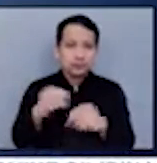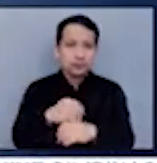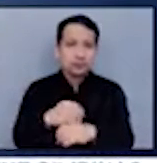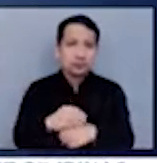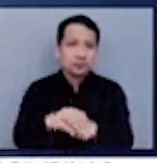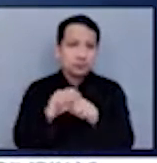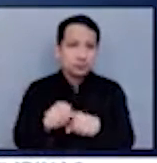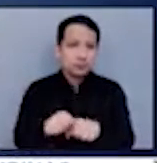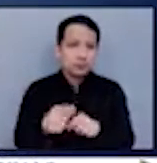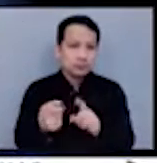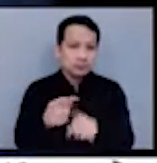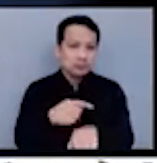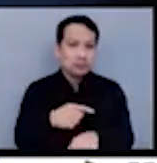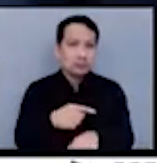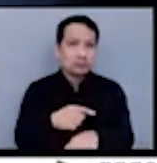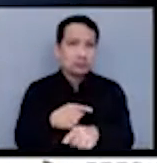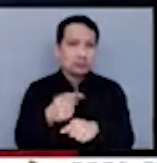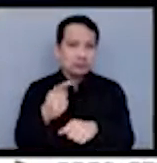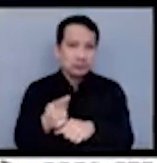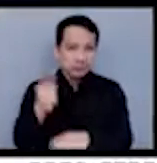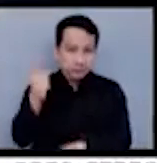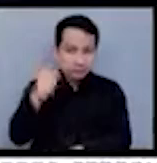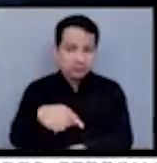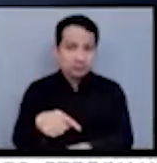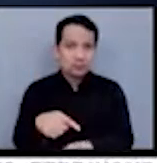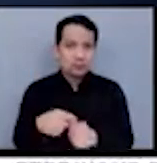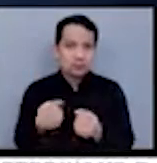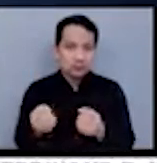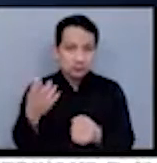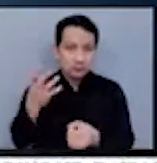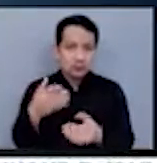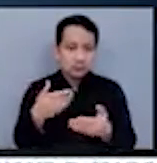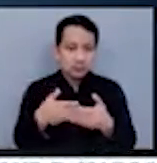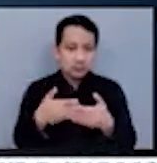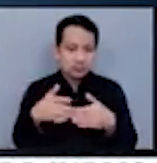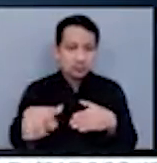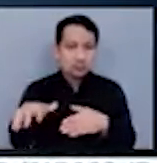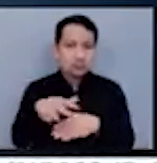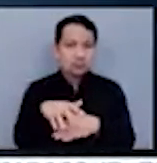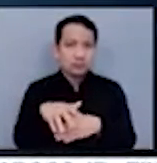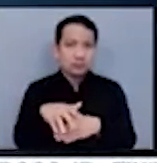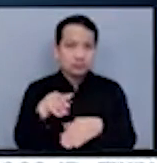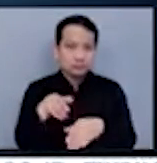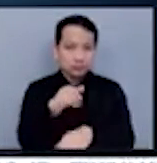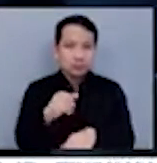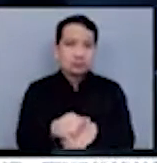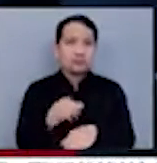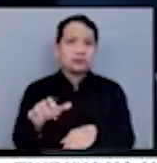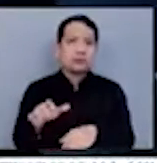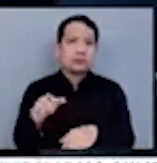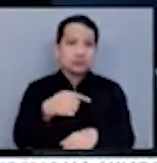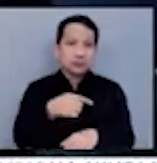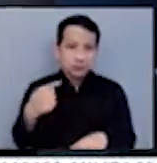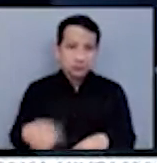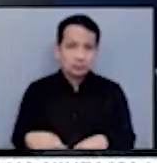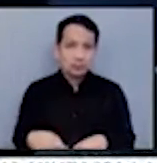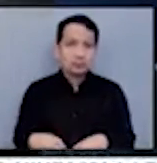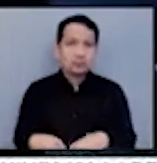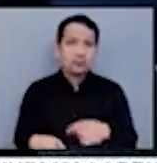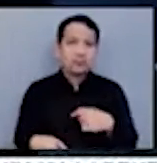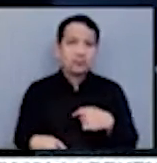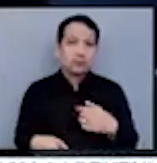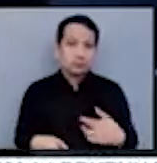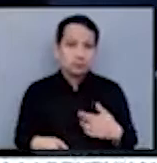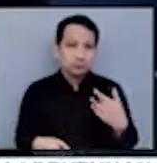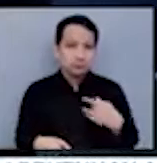sa artillery gun sa Subi Reef ang pagsabog. Malapit ito sa artificial island na ginawa ng China sa lugar. Naramdaman ng ilang